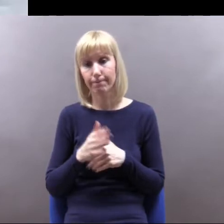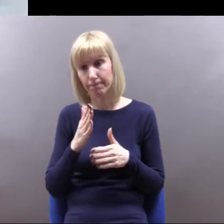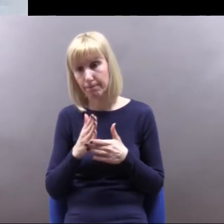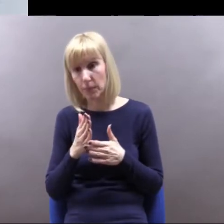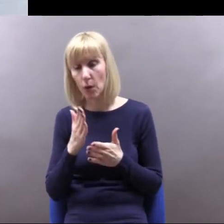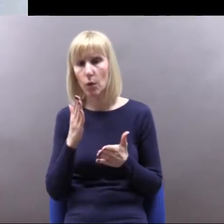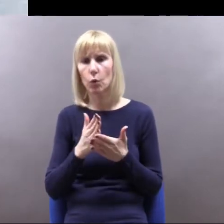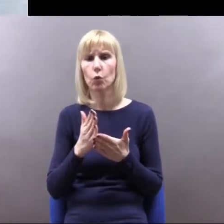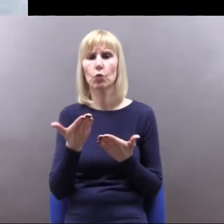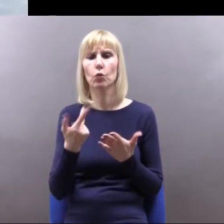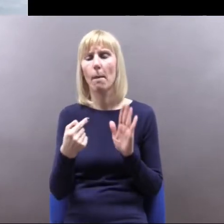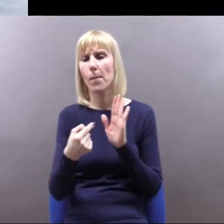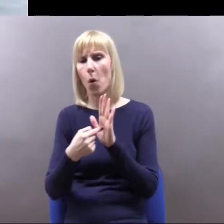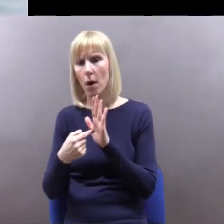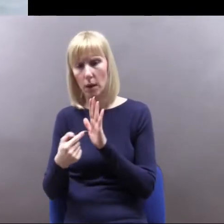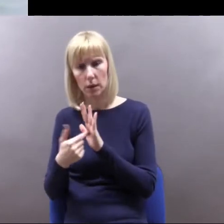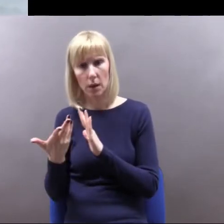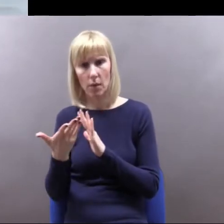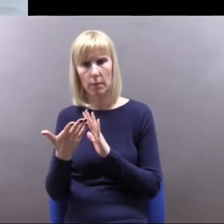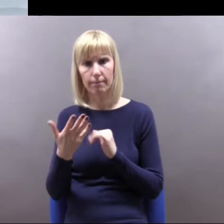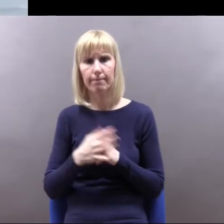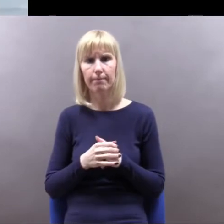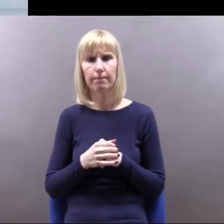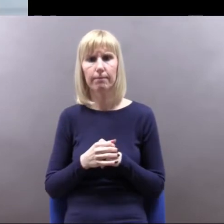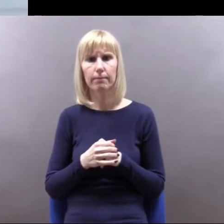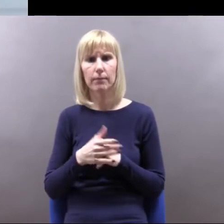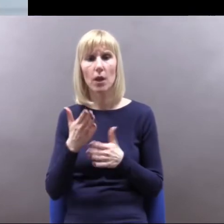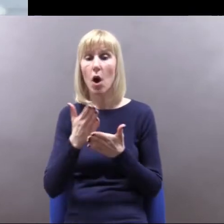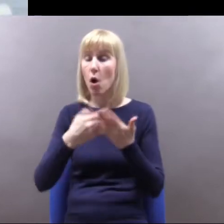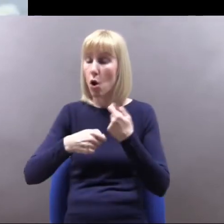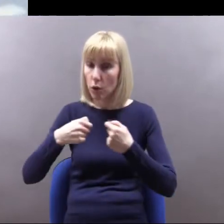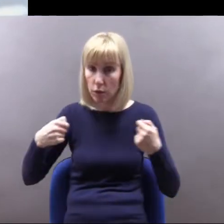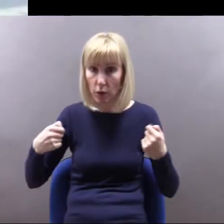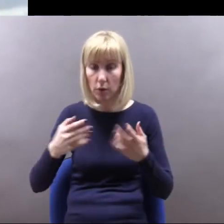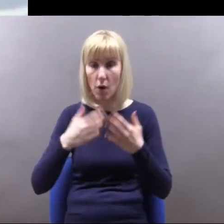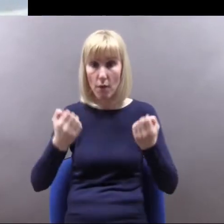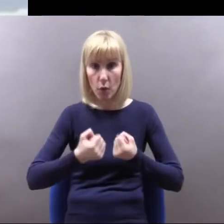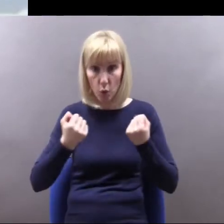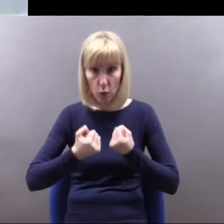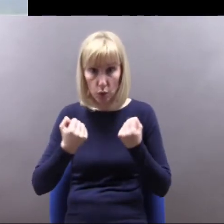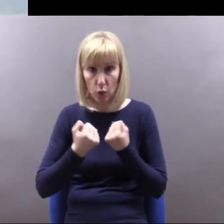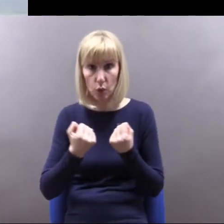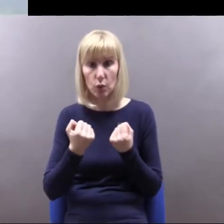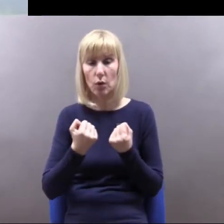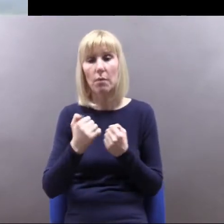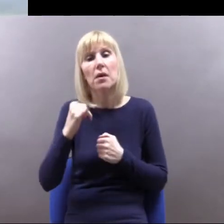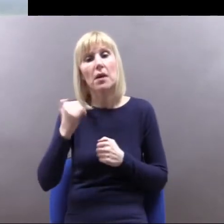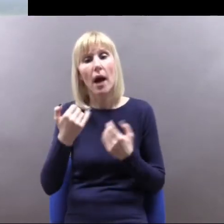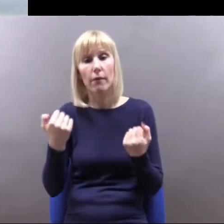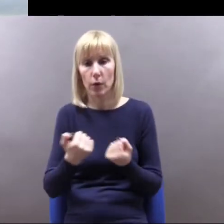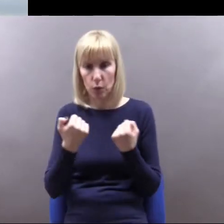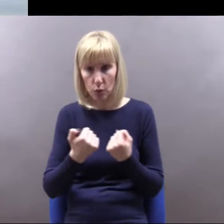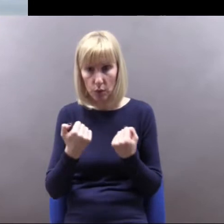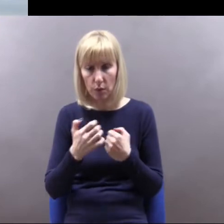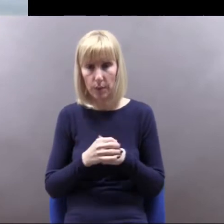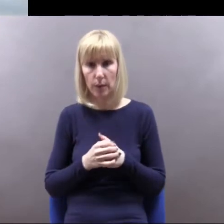bo co innego jest, pamiętajcie o tym, że papier wszystko przyjmie, i co innego jest w projekcie czy w procedurze napisać, że